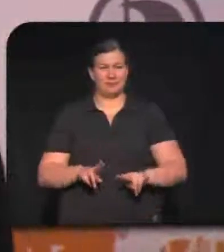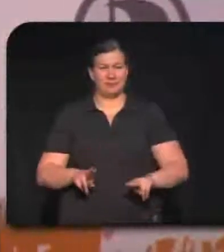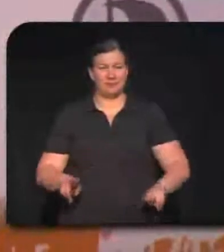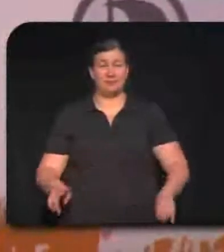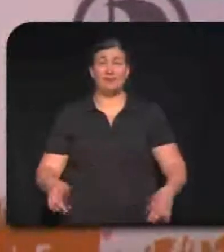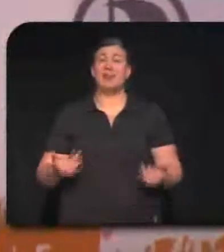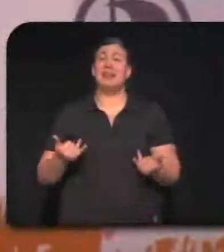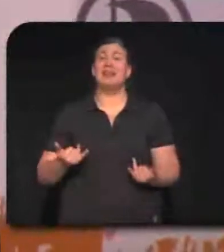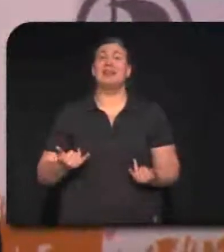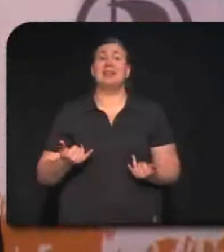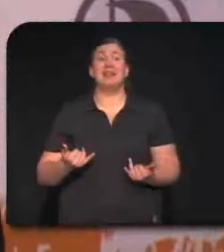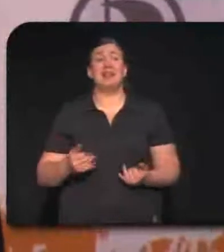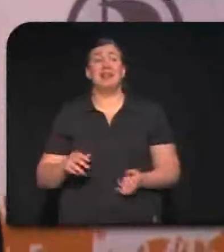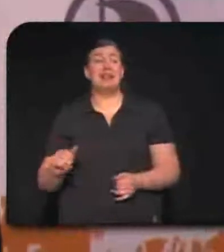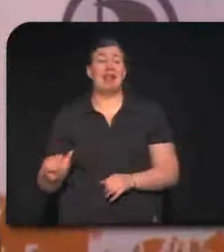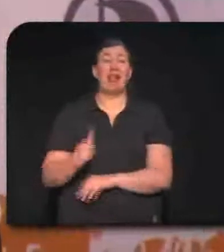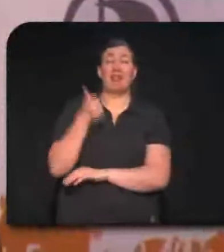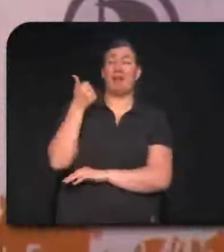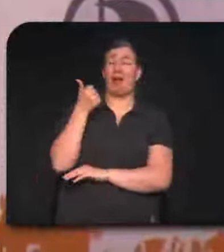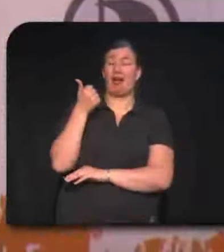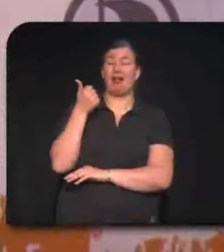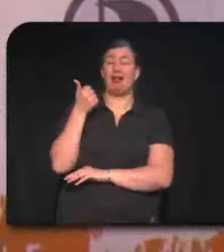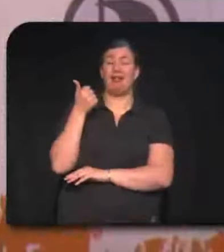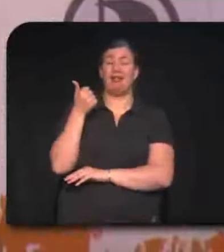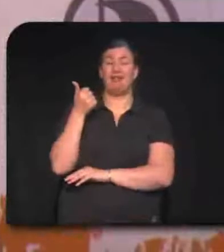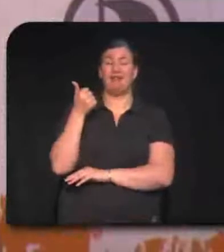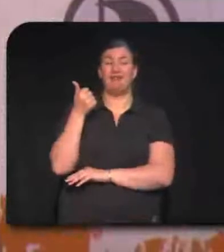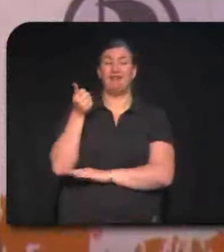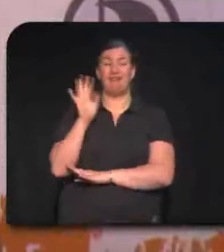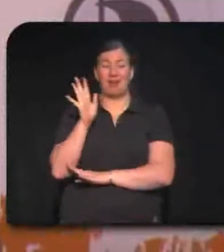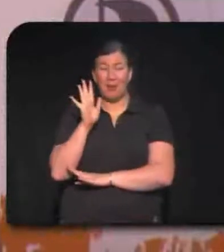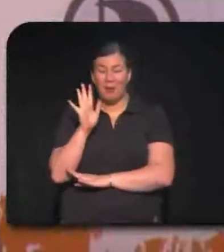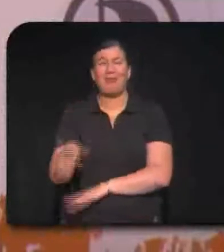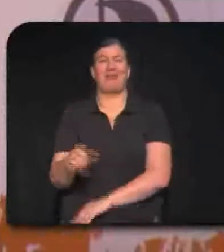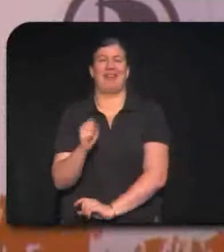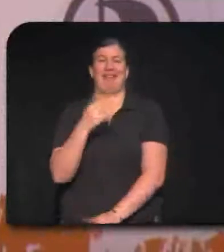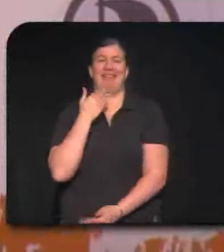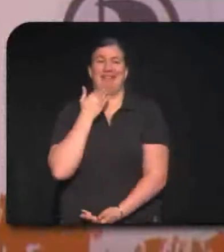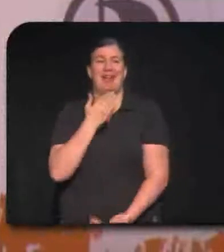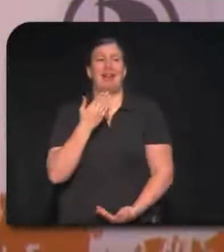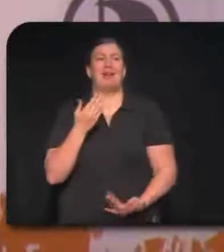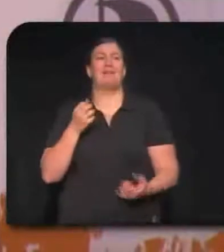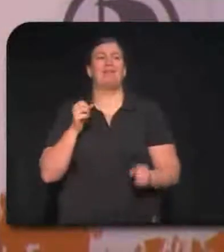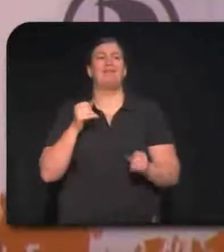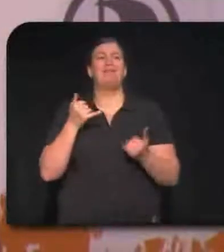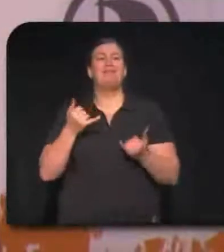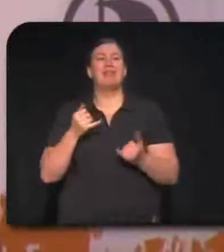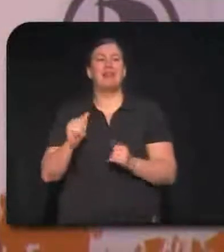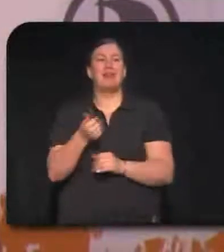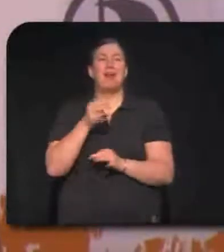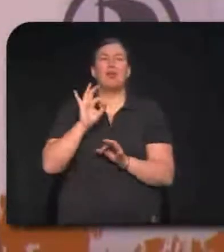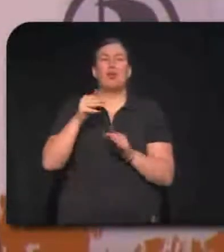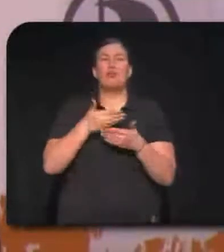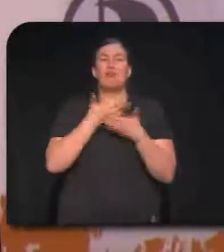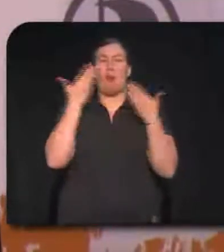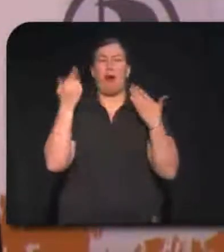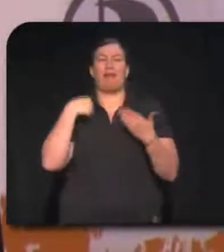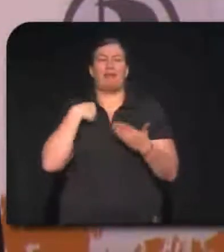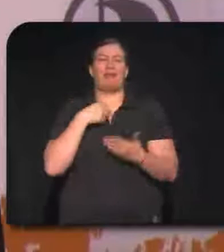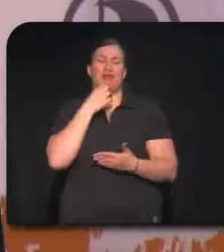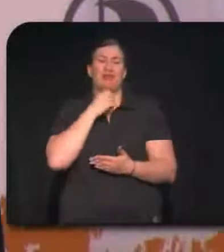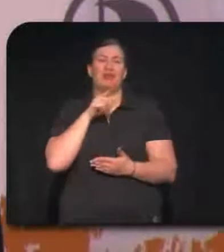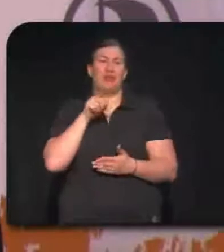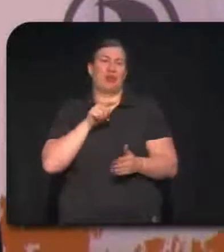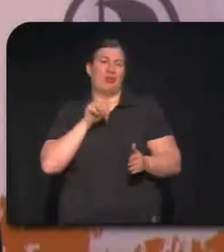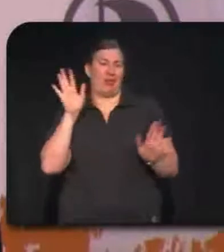so also erstmal hallo ja danke also so erstmal guten Morgen auch von mir ihr habt mich